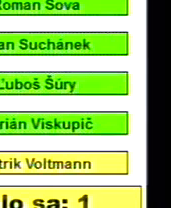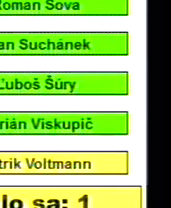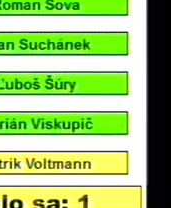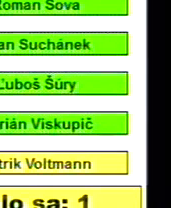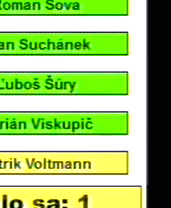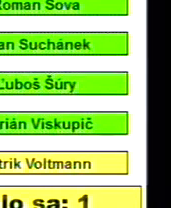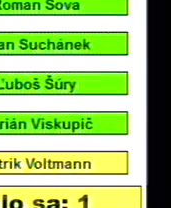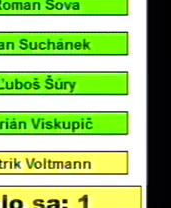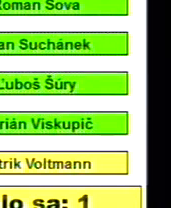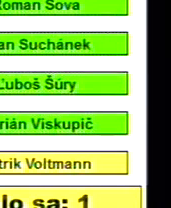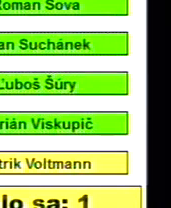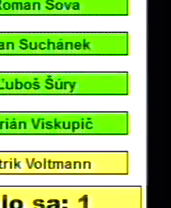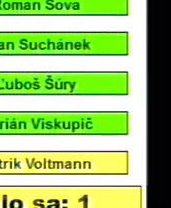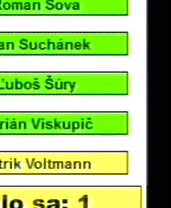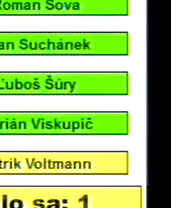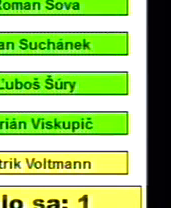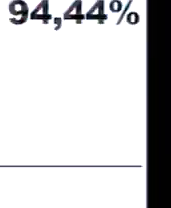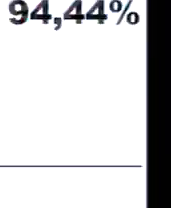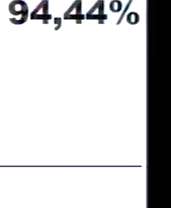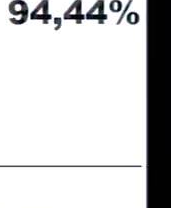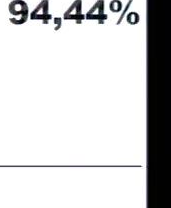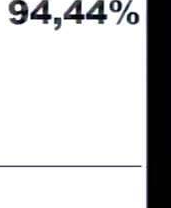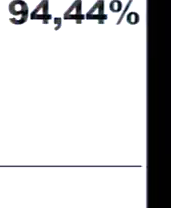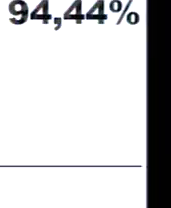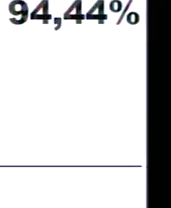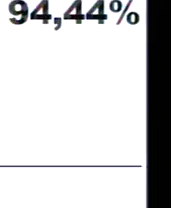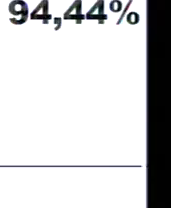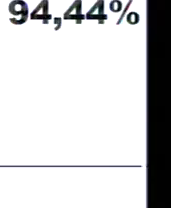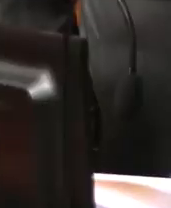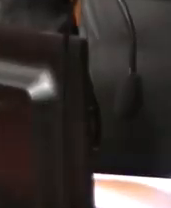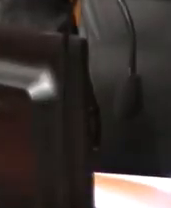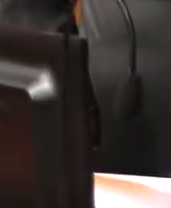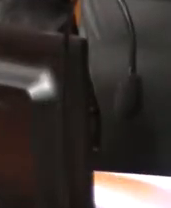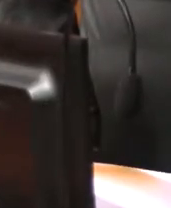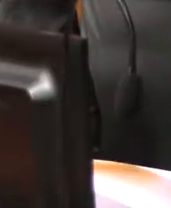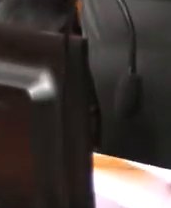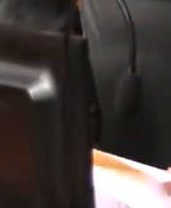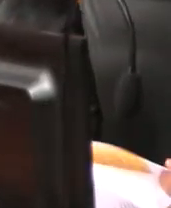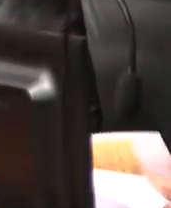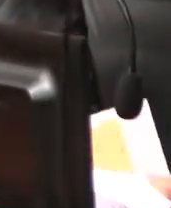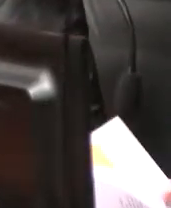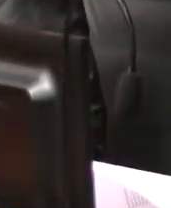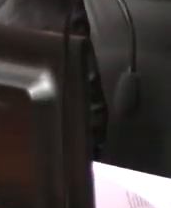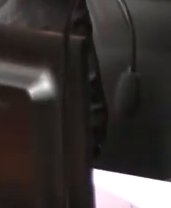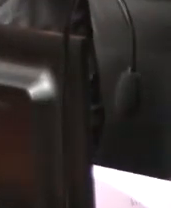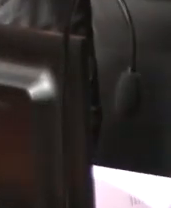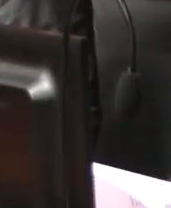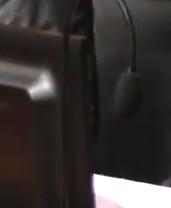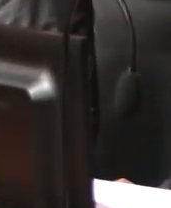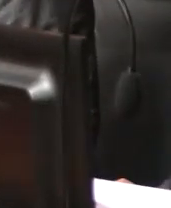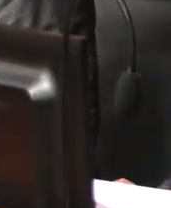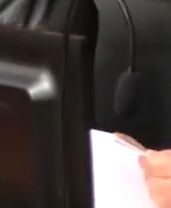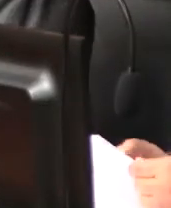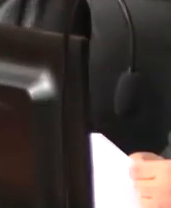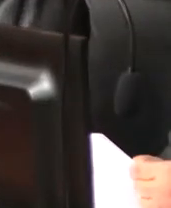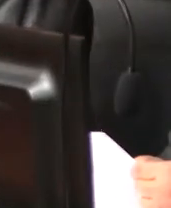Ďakujem. Konštatujem, že uznesenie bolo prijaté 34 hlasmi za, jeden sa zdržal a jeden nehlasoval z 36 prítomných